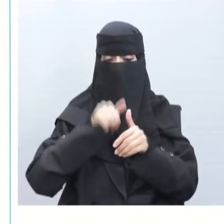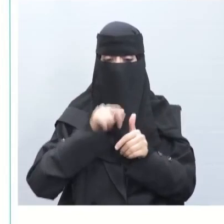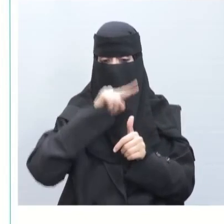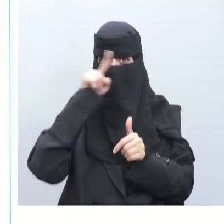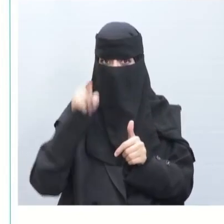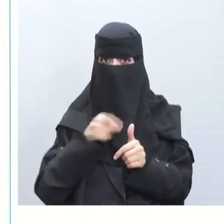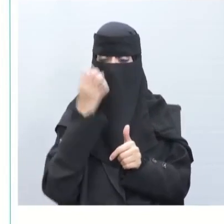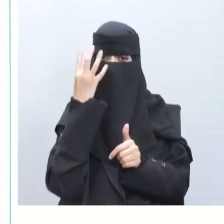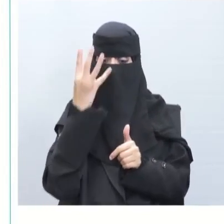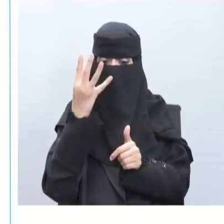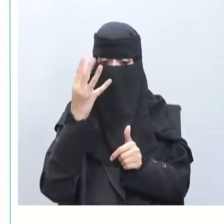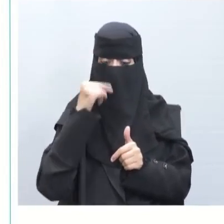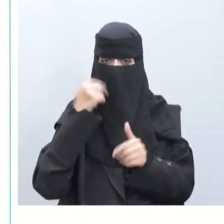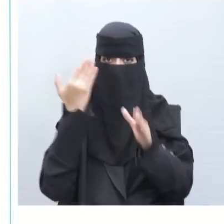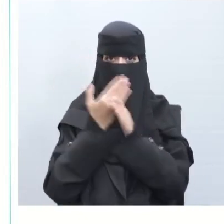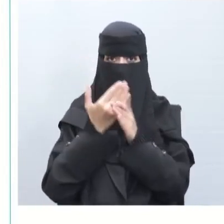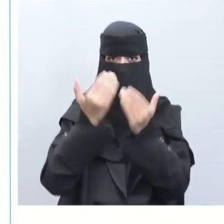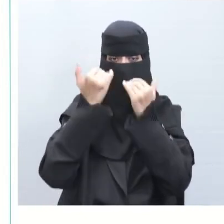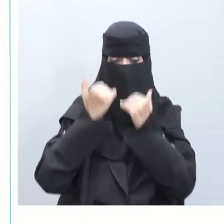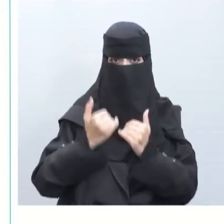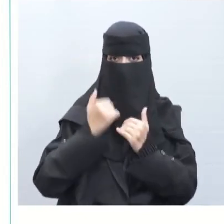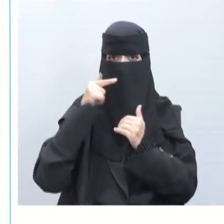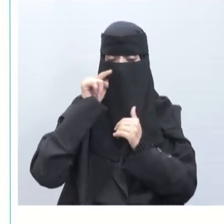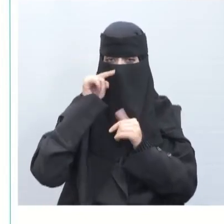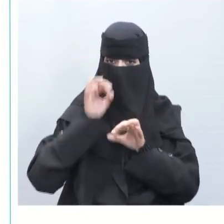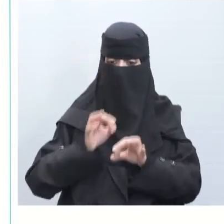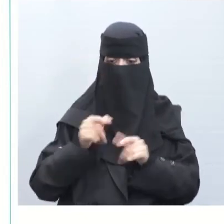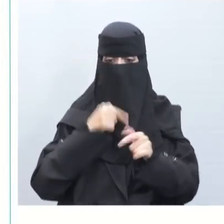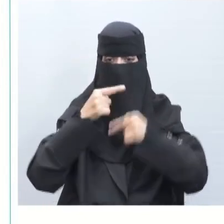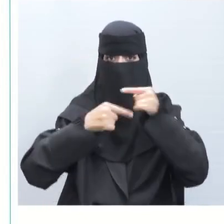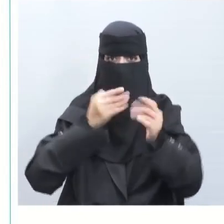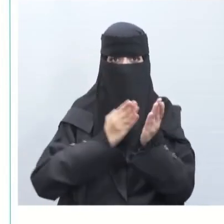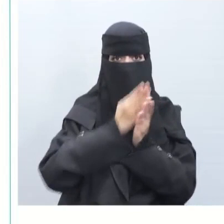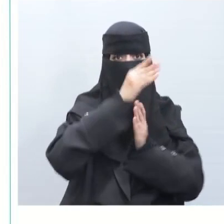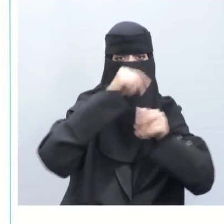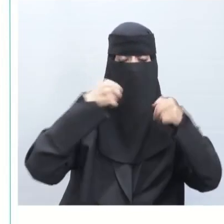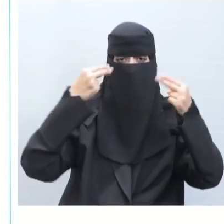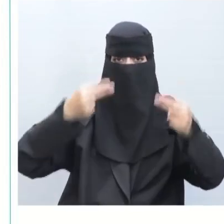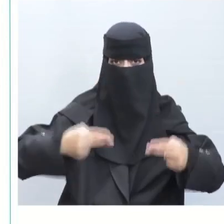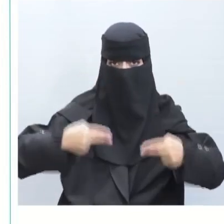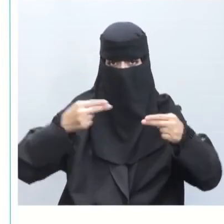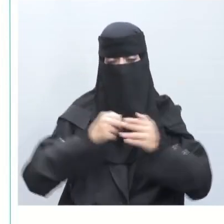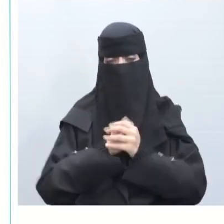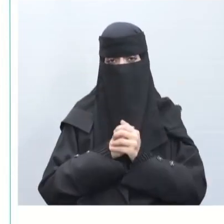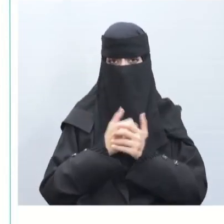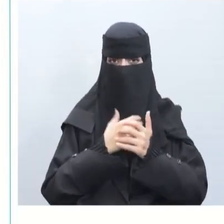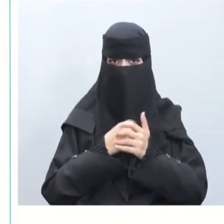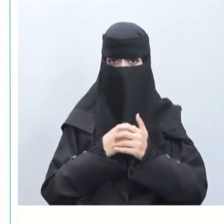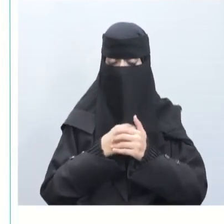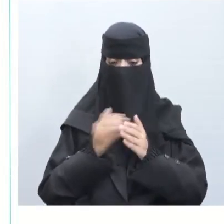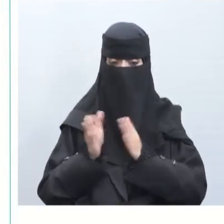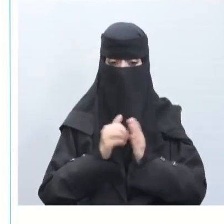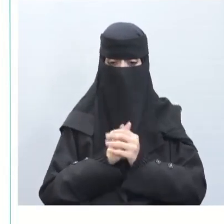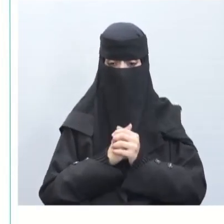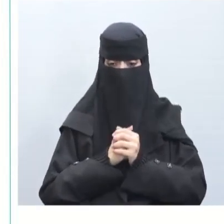التي تساعدنا في تنظيم الفعاليه او في اداره الفعاليه ذلك بالتاكيد سيؤثر على الاستدامه نبدا